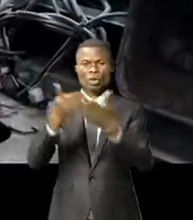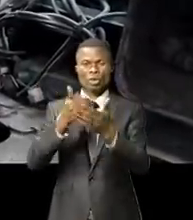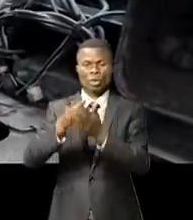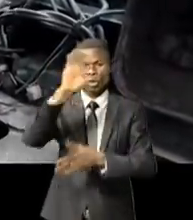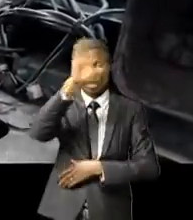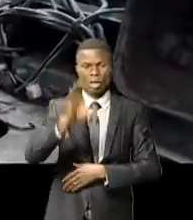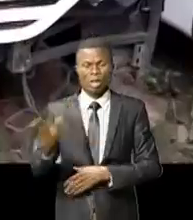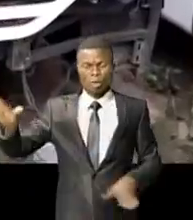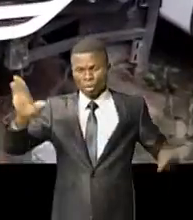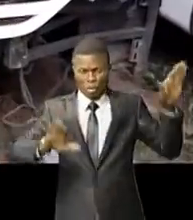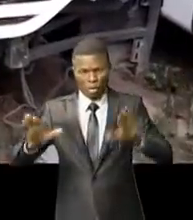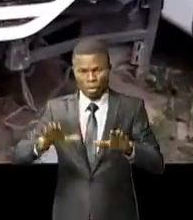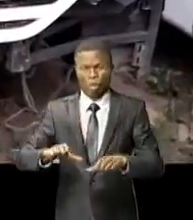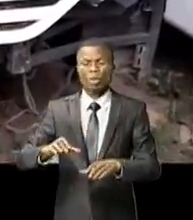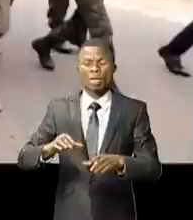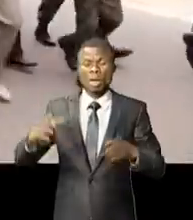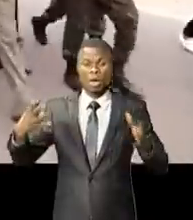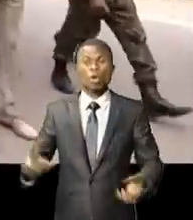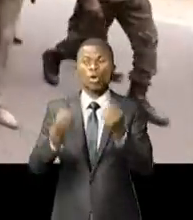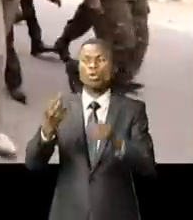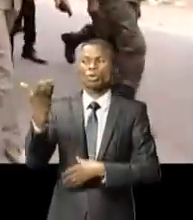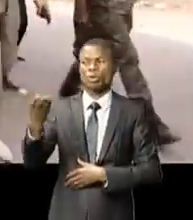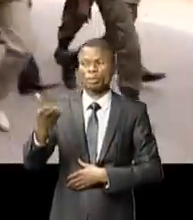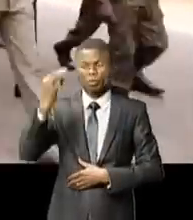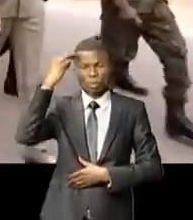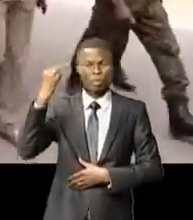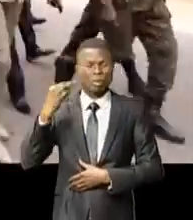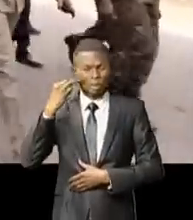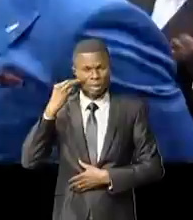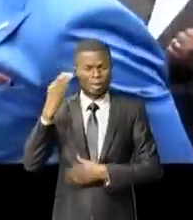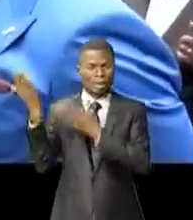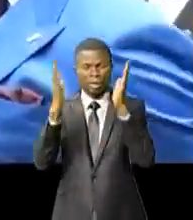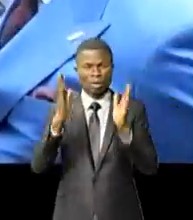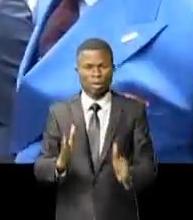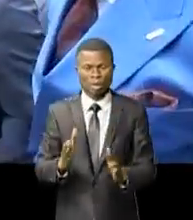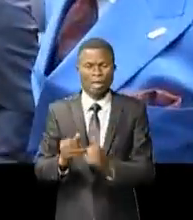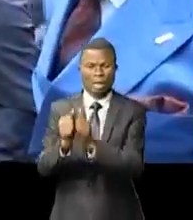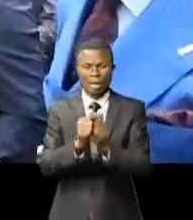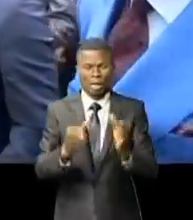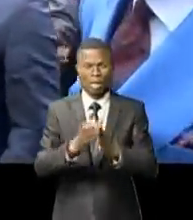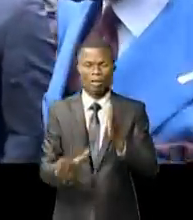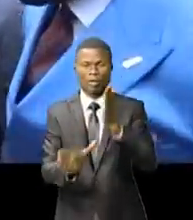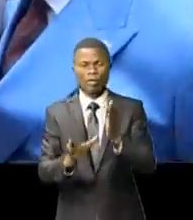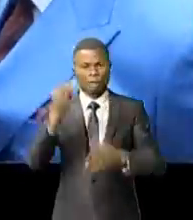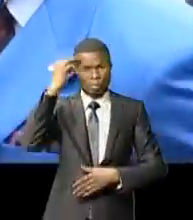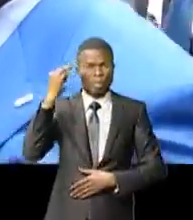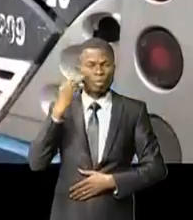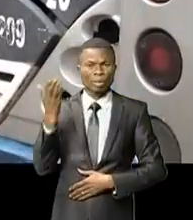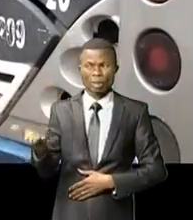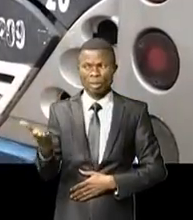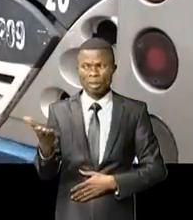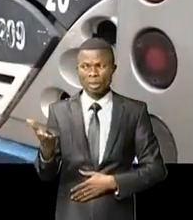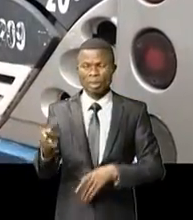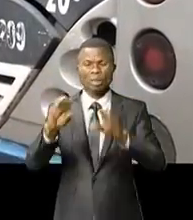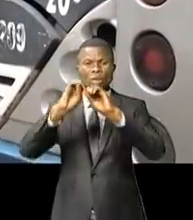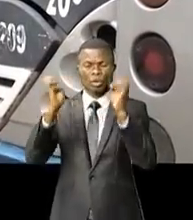commune d'Elancélé viennent d'être découverts par le ministre Chérubin Okende accompagné de son vice Marc Ekila et